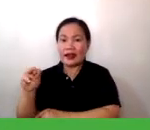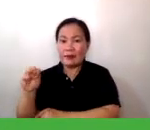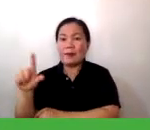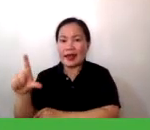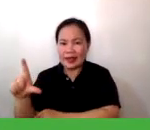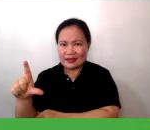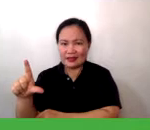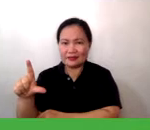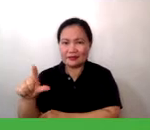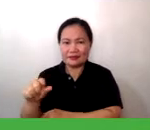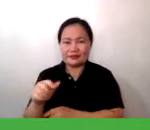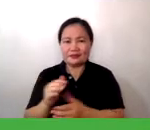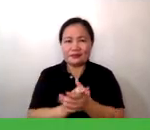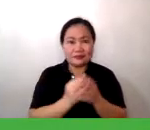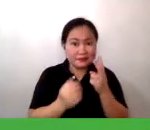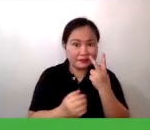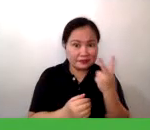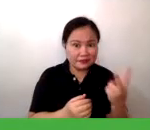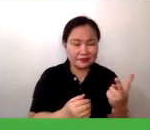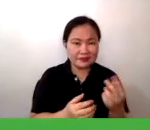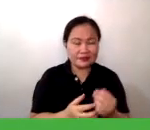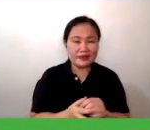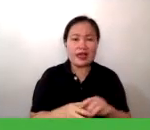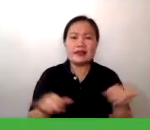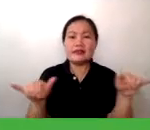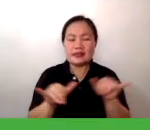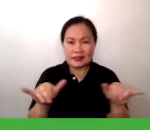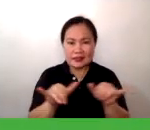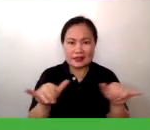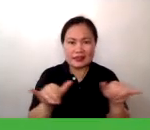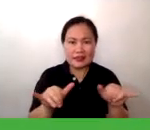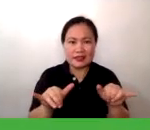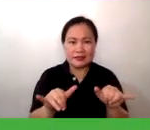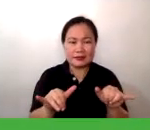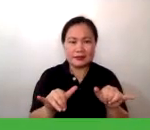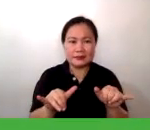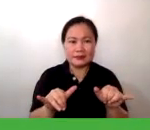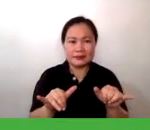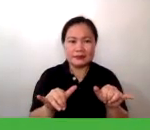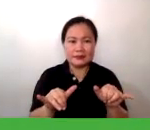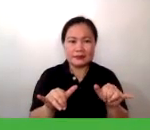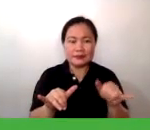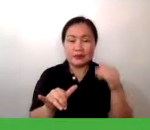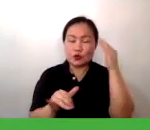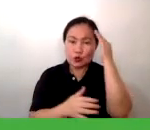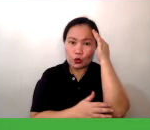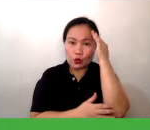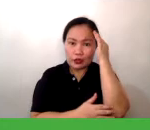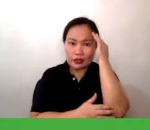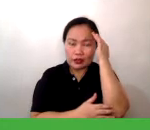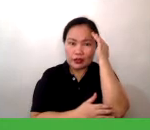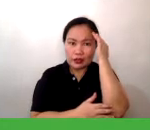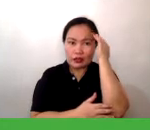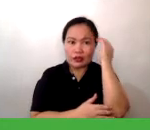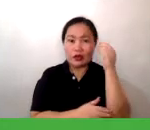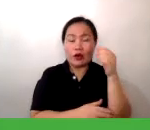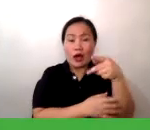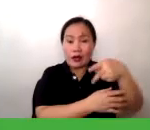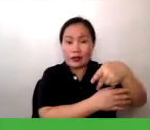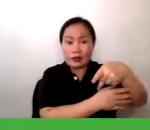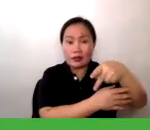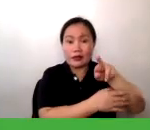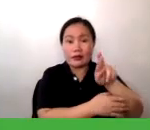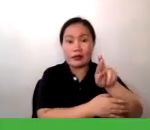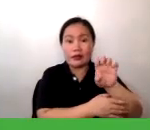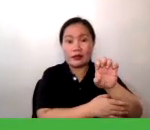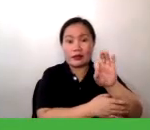centiliter, and milliliter. So, as you can see, halos pare-pareho lang siya. Basta kabisado po natin, memorize po natin